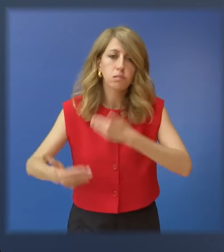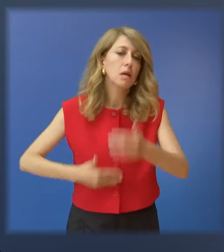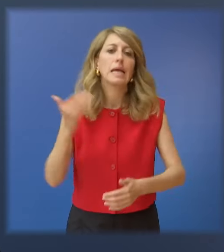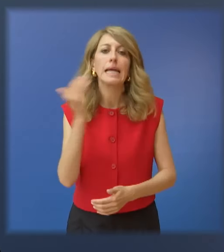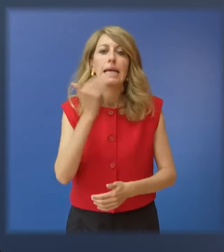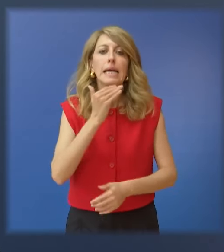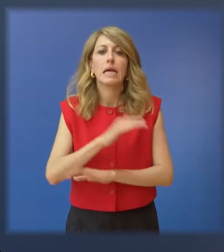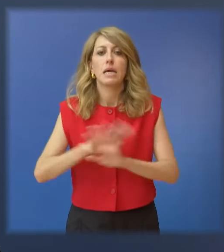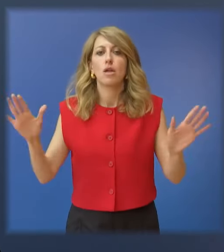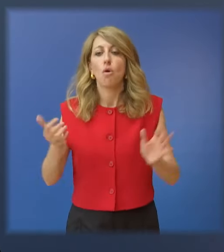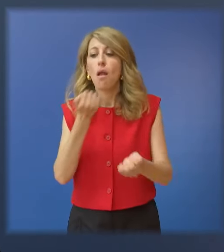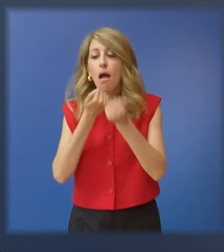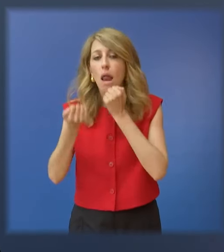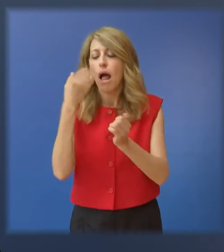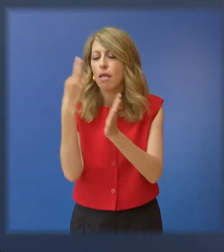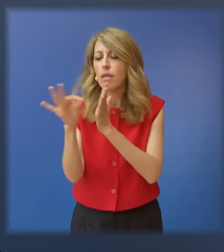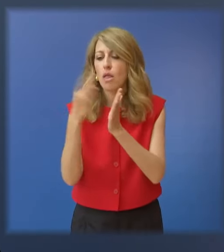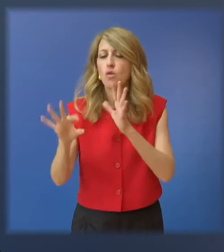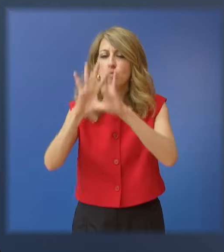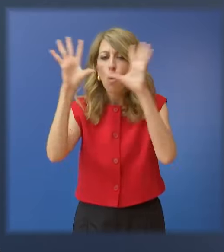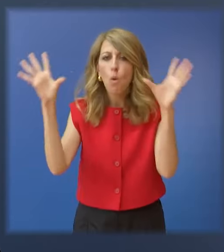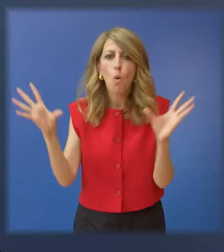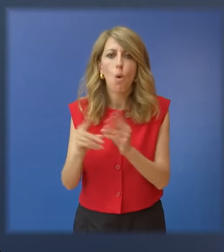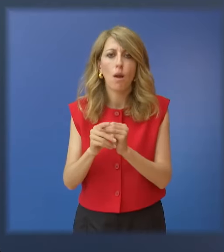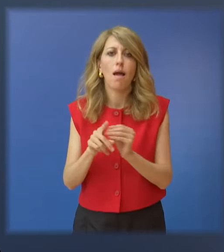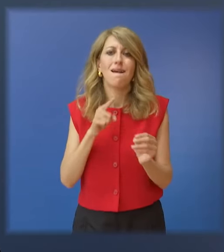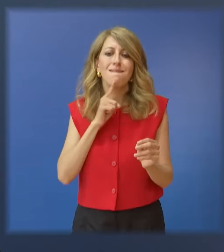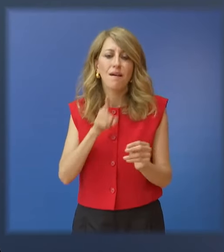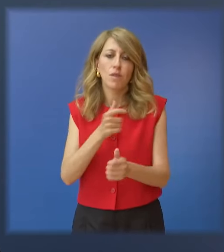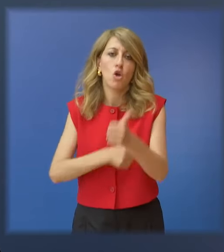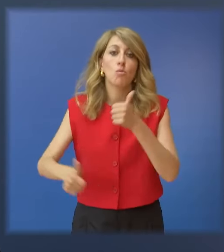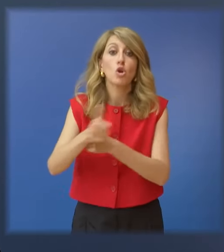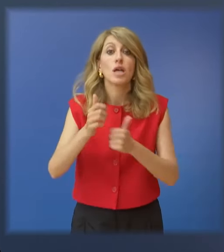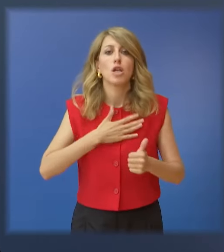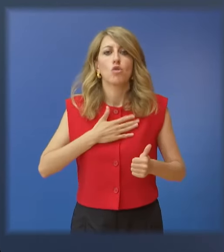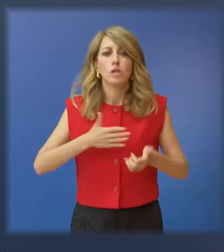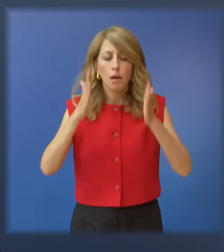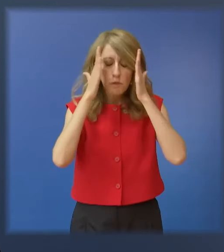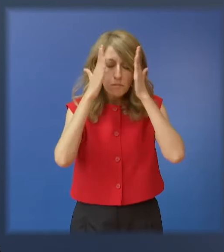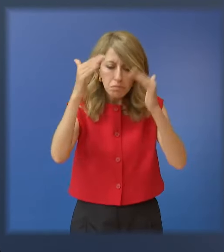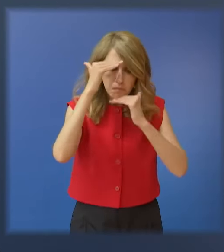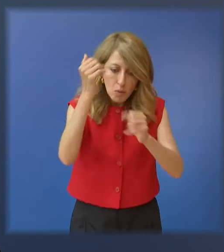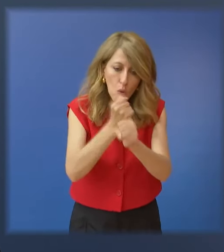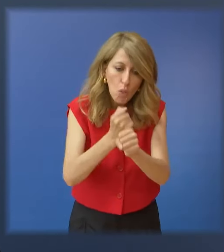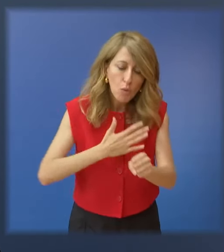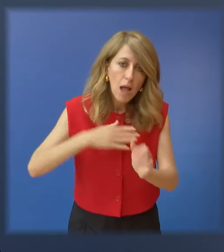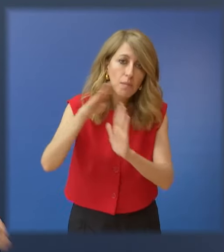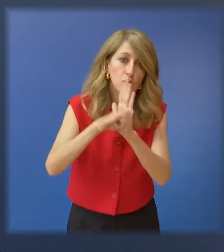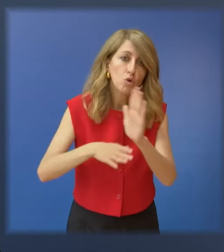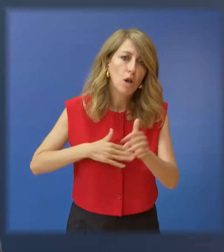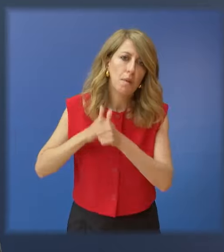προσπαθήσουμε να μιλήσουμε και τις επόμενες εβδομάδες και τους επόμενους μήνες και τα επόμενα χρόνια και στο τέλος θα κριθούμε από τους πολίτες